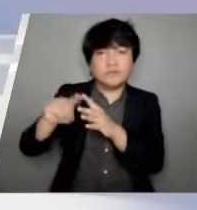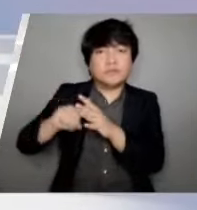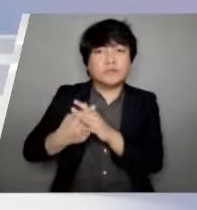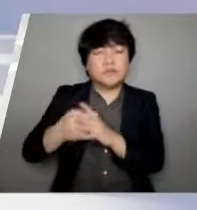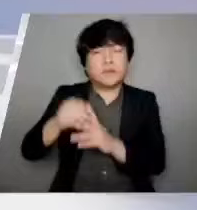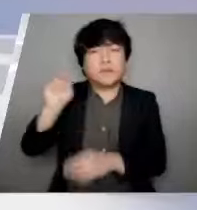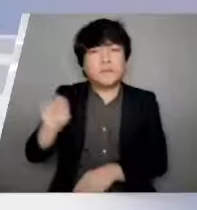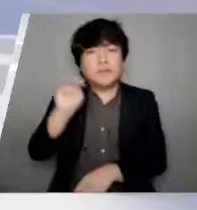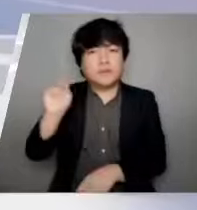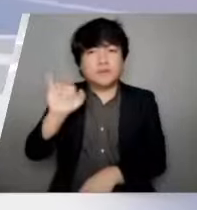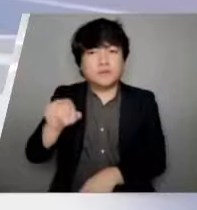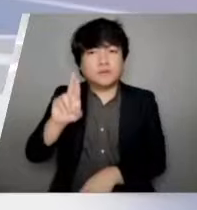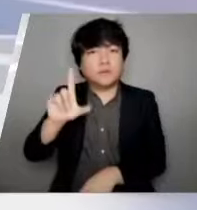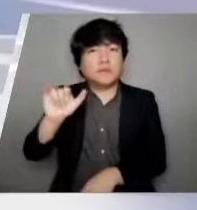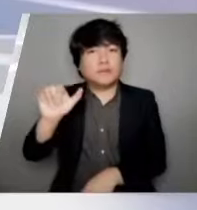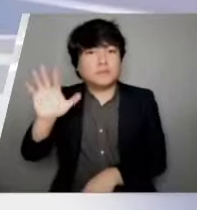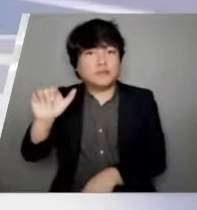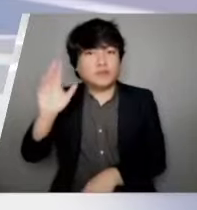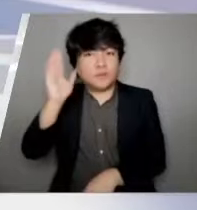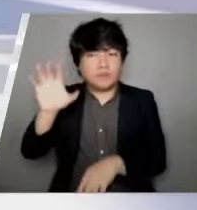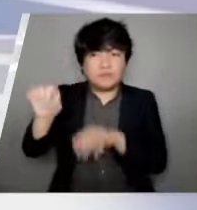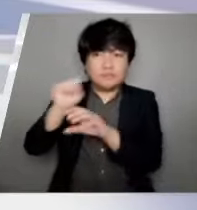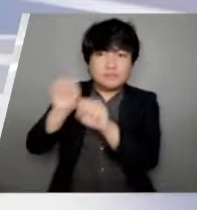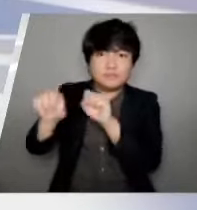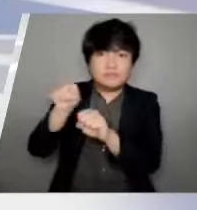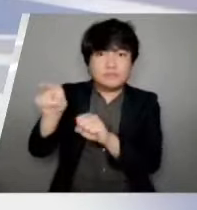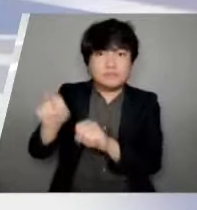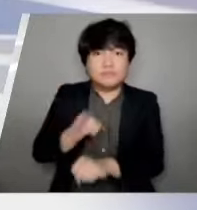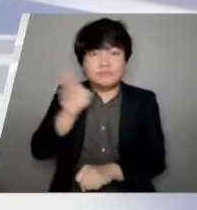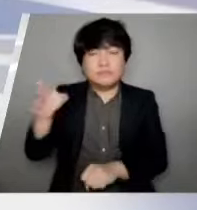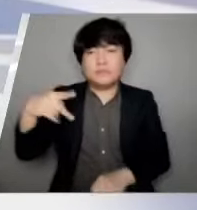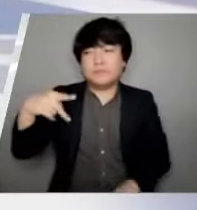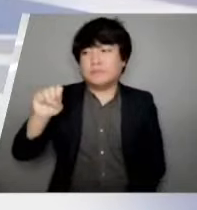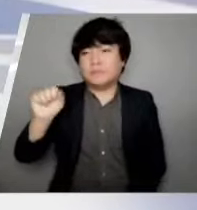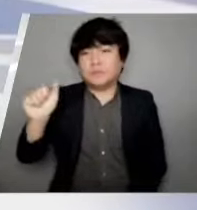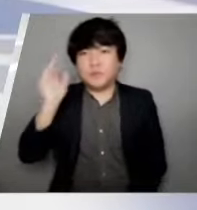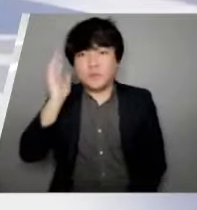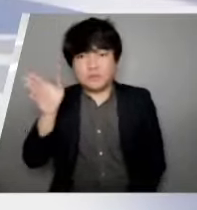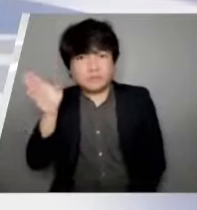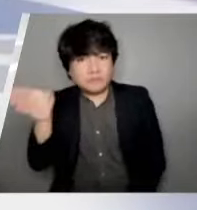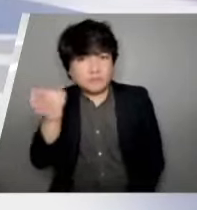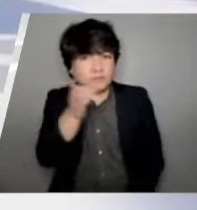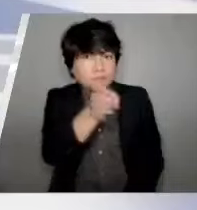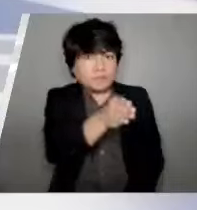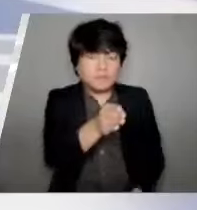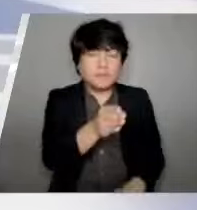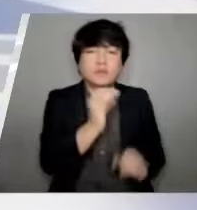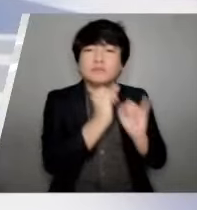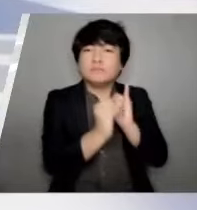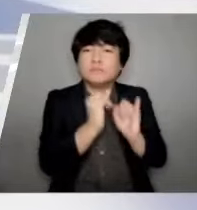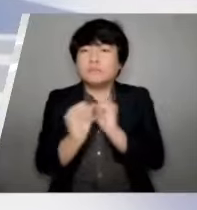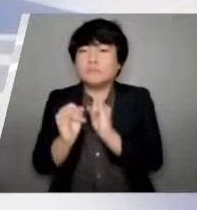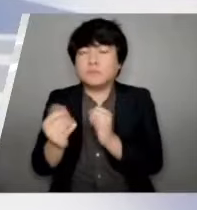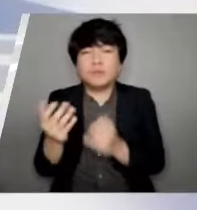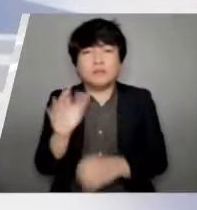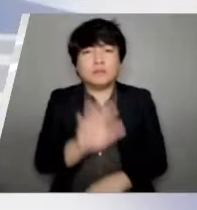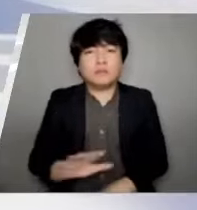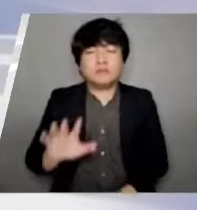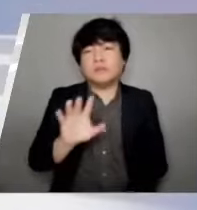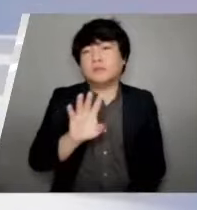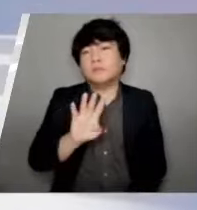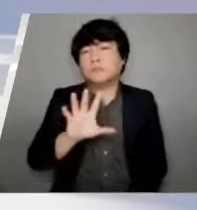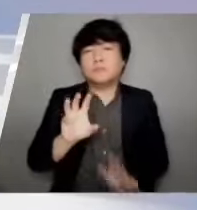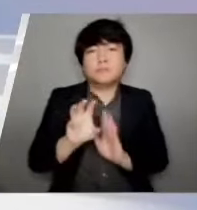15. 70,000 data collector ng PSA ang magbabahay-bahay para mag-interview sa loob ng 45 minuto hanggang